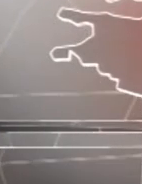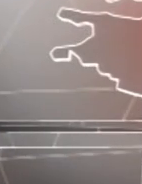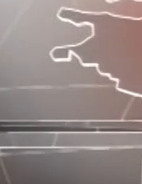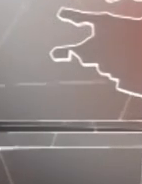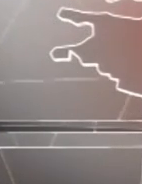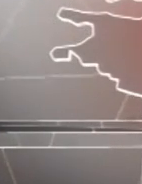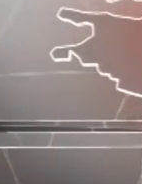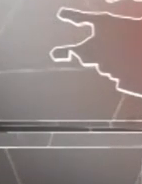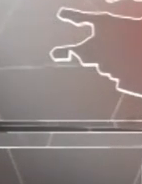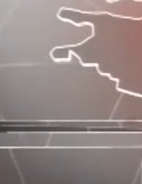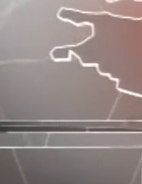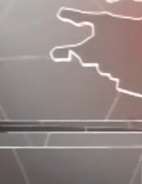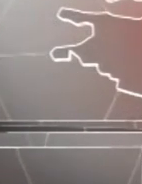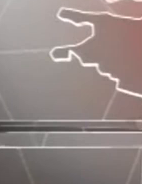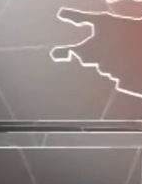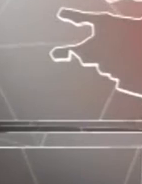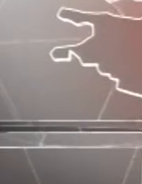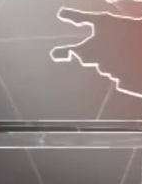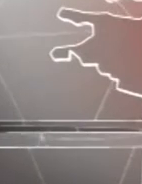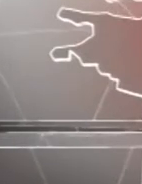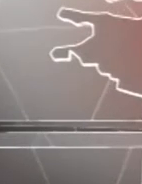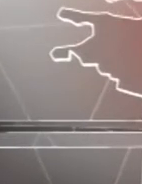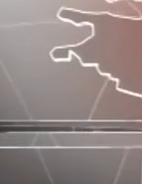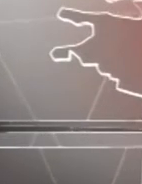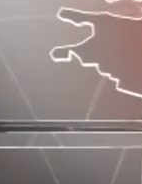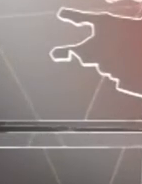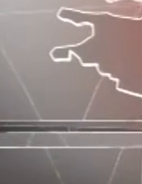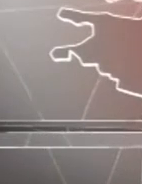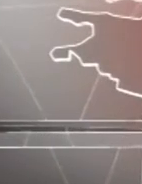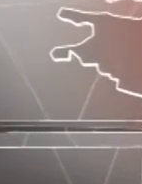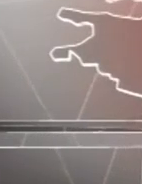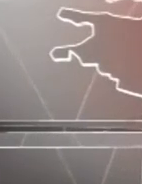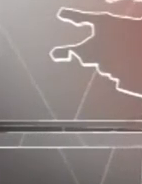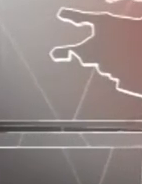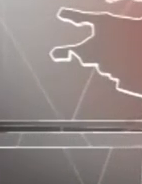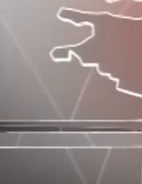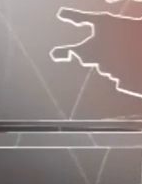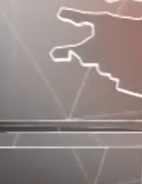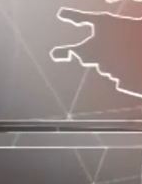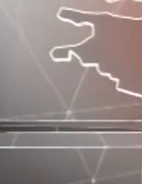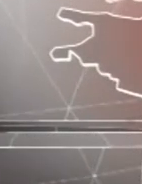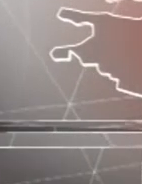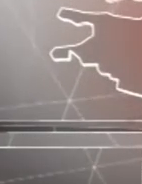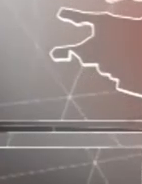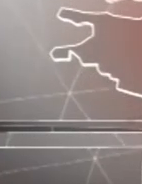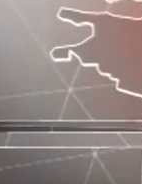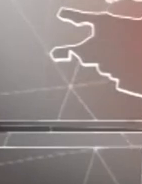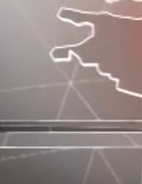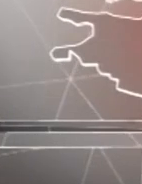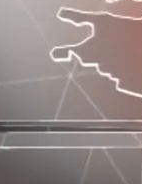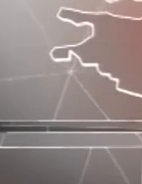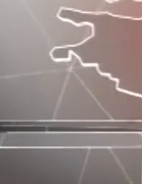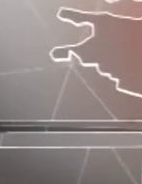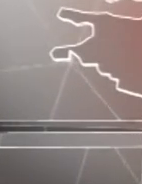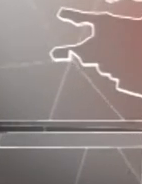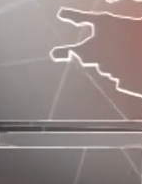місцями пориви 15-20 метрів за секунду. Температура повітря по області вночі від 6 до 11 градусів морозу, вдень